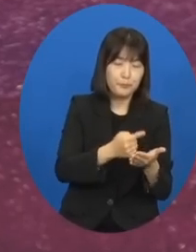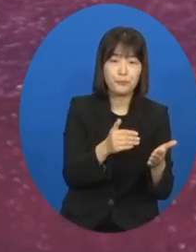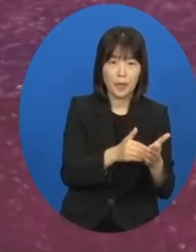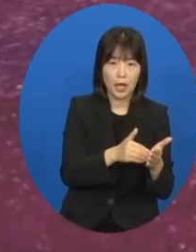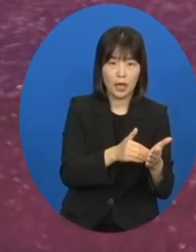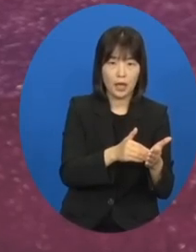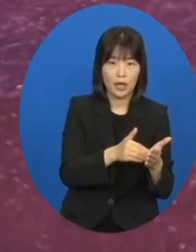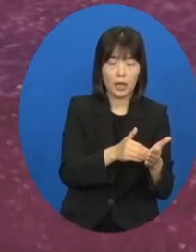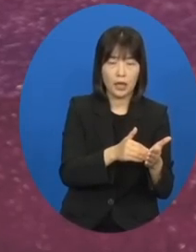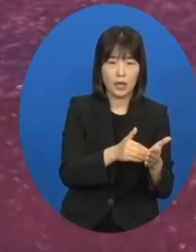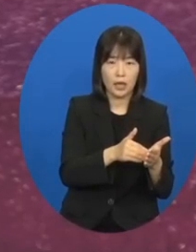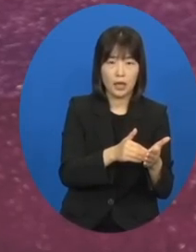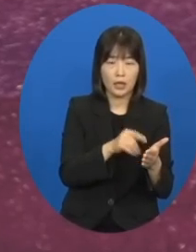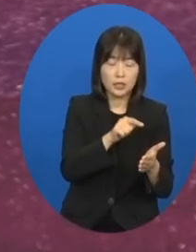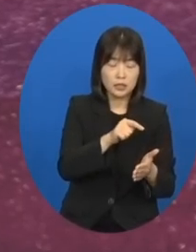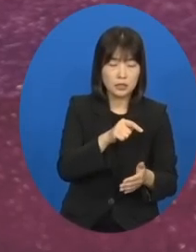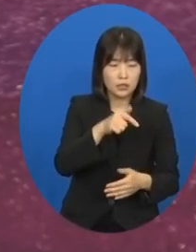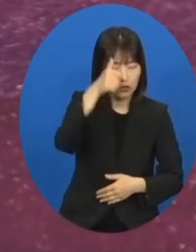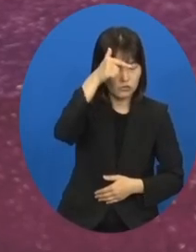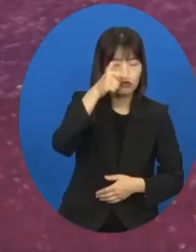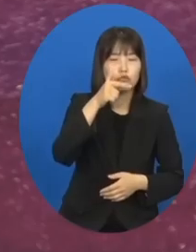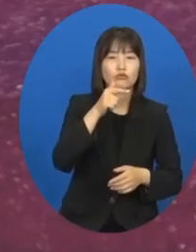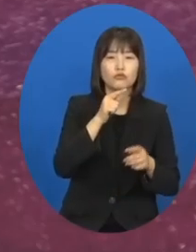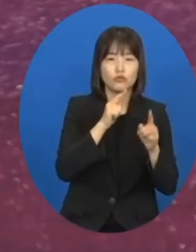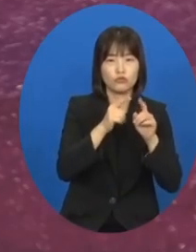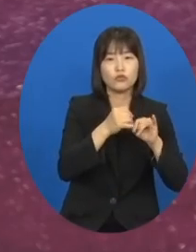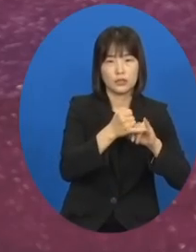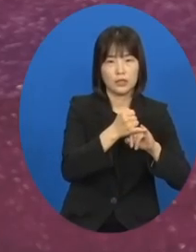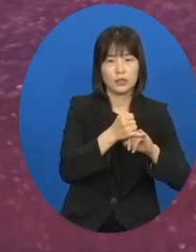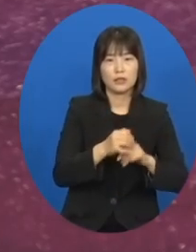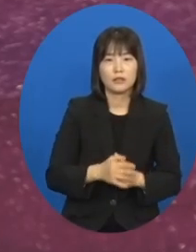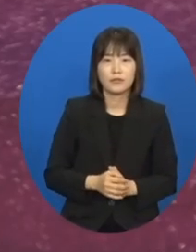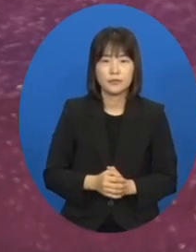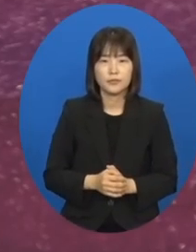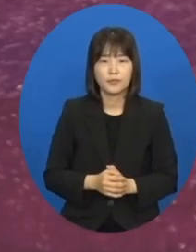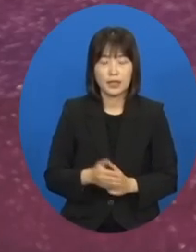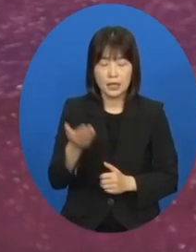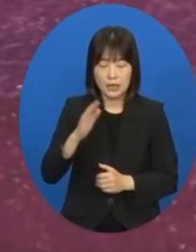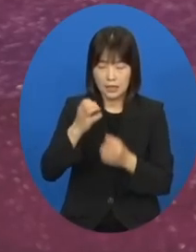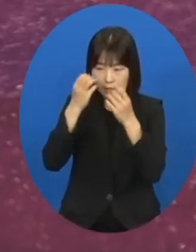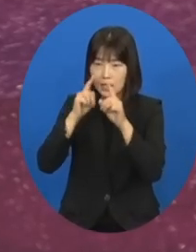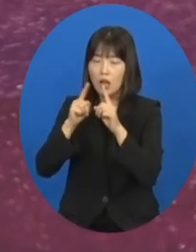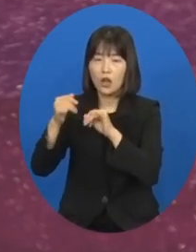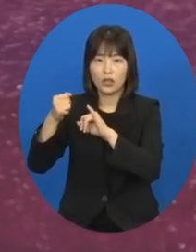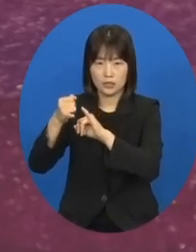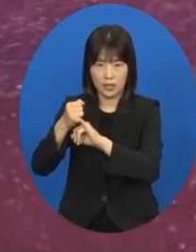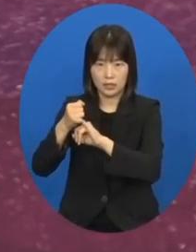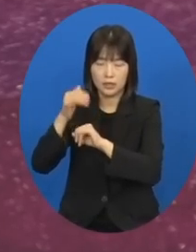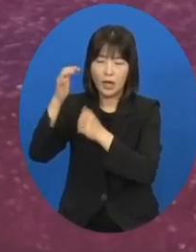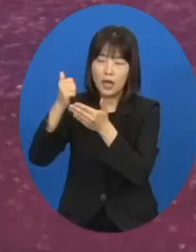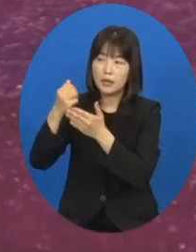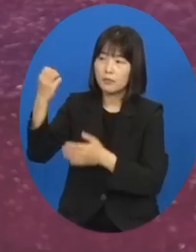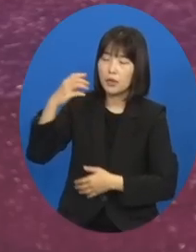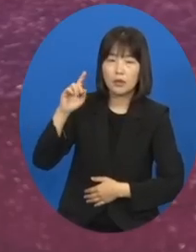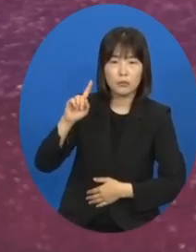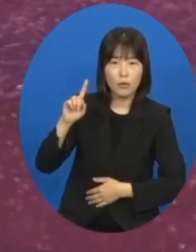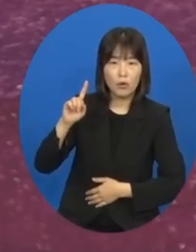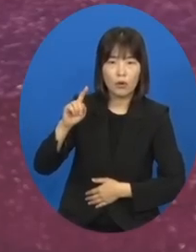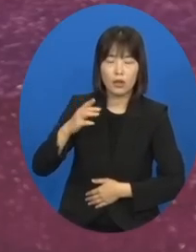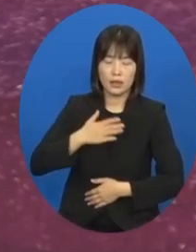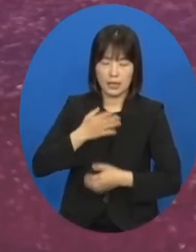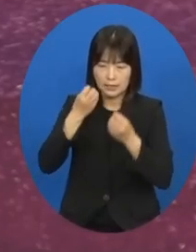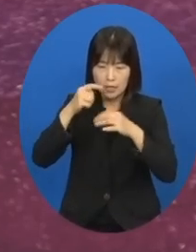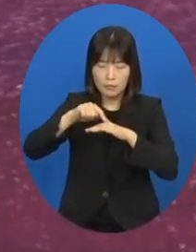십계명이에요 그것이 구약입니다 그런데 새 언약에서는 하나님이 뭐라고 하시냐면 내가